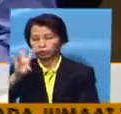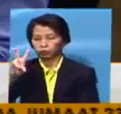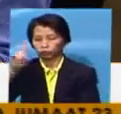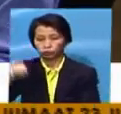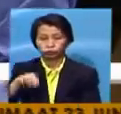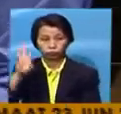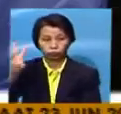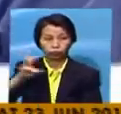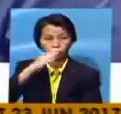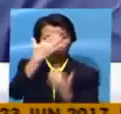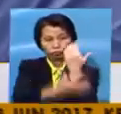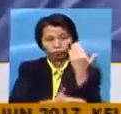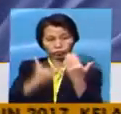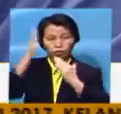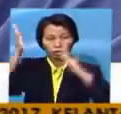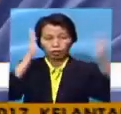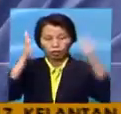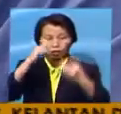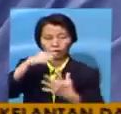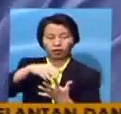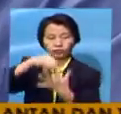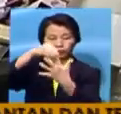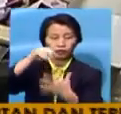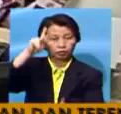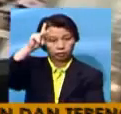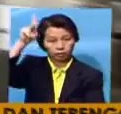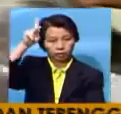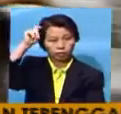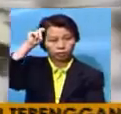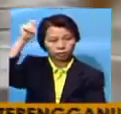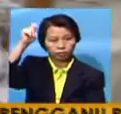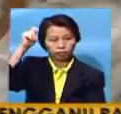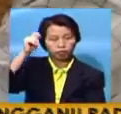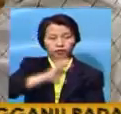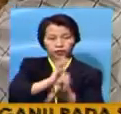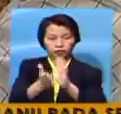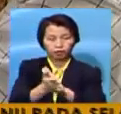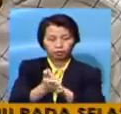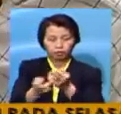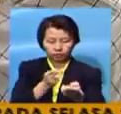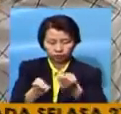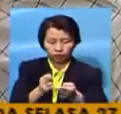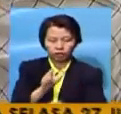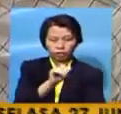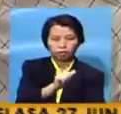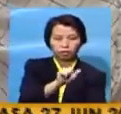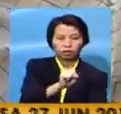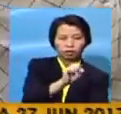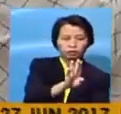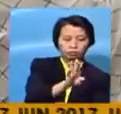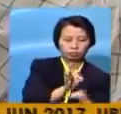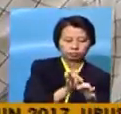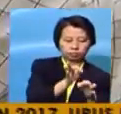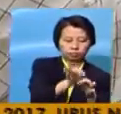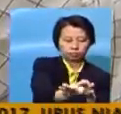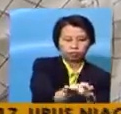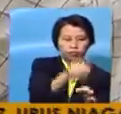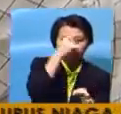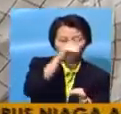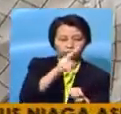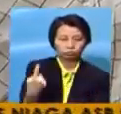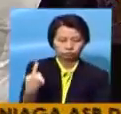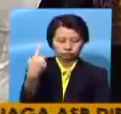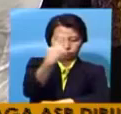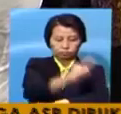Jun di seluruh negara kecuali Kelantan dan Terengganu su an itu urus Niaga ASB akan ditangguhkan sementara untuk